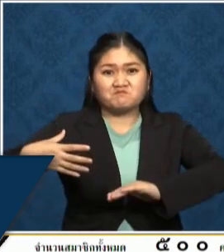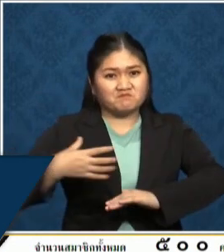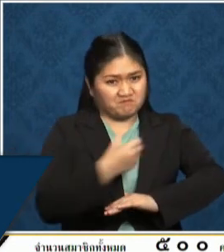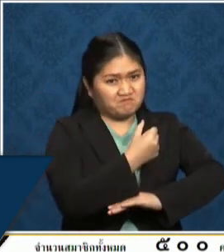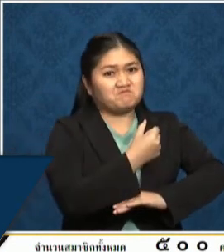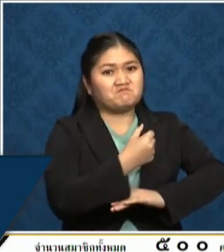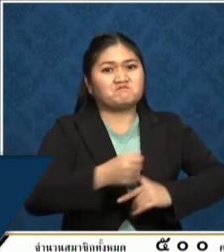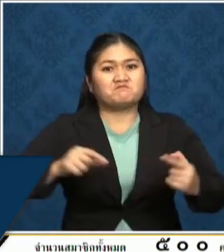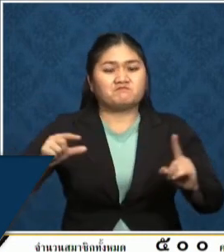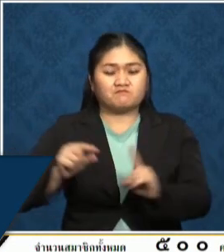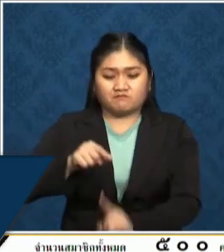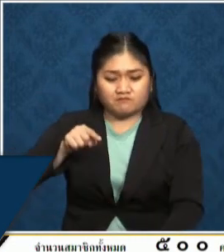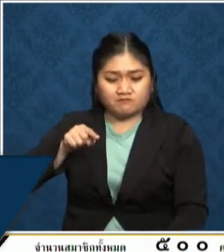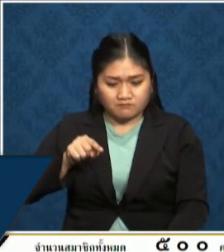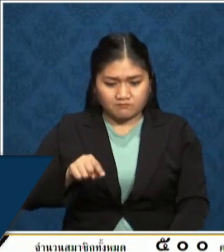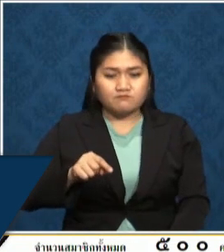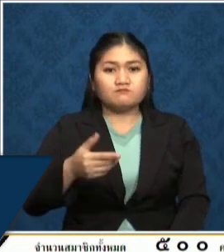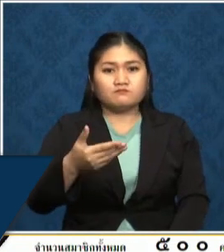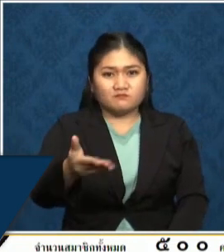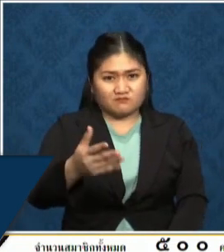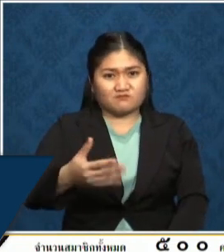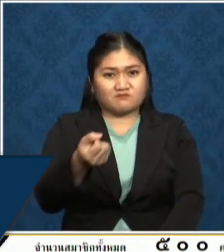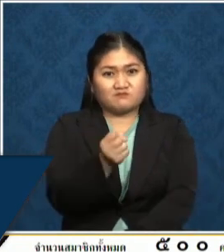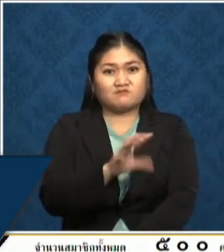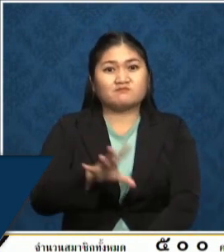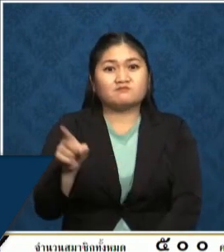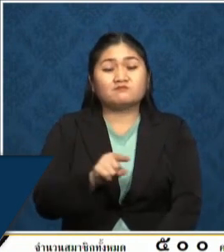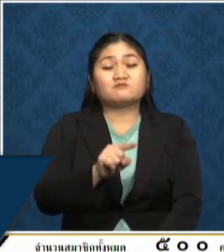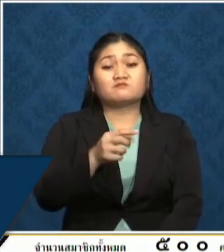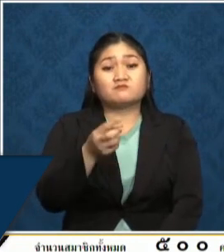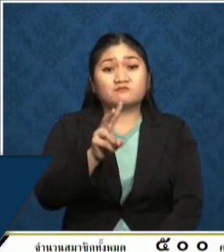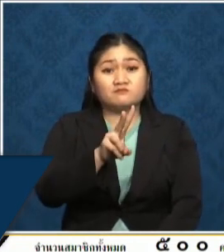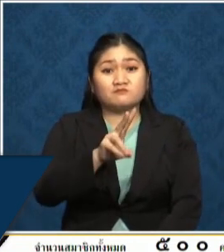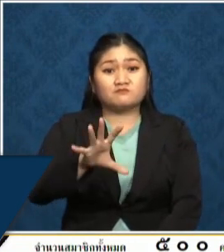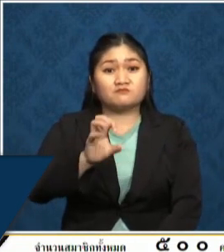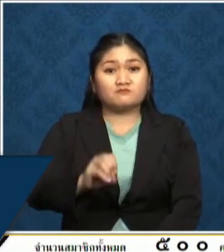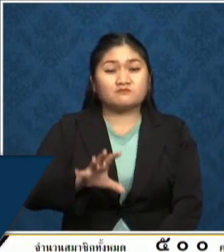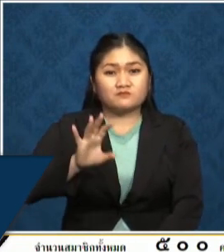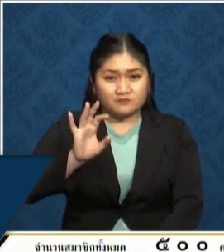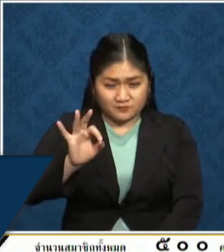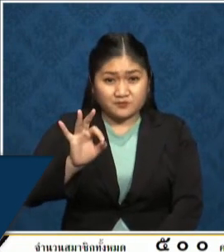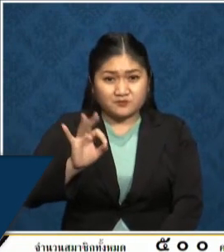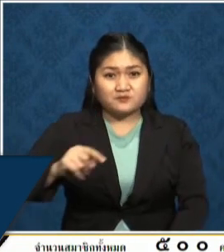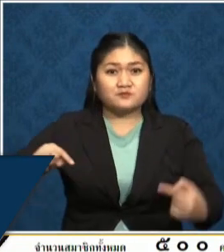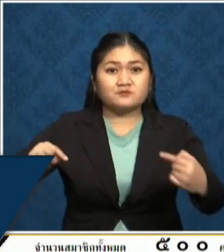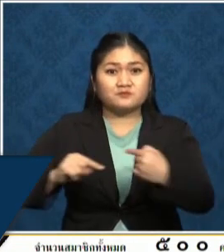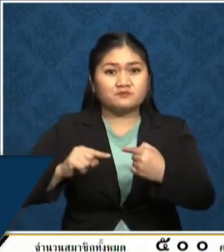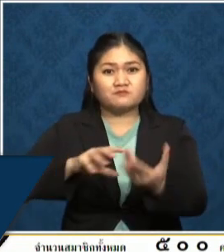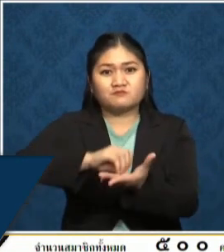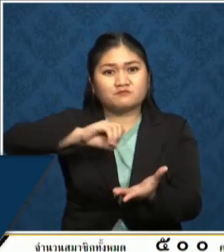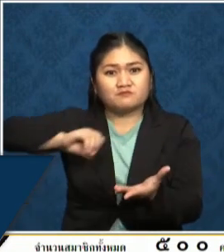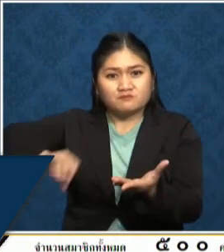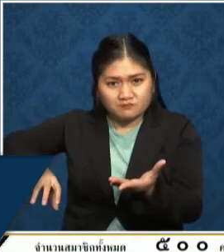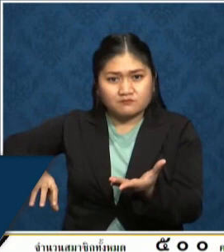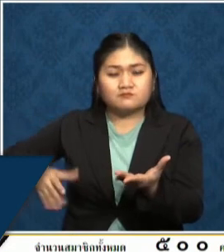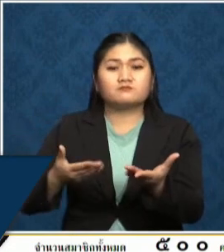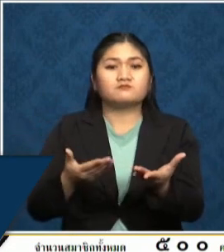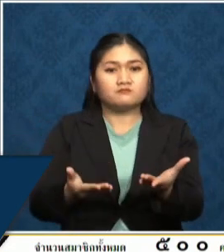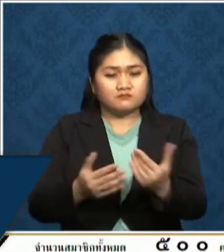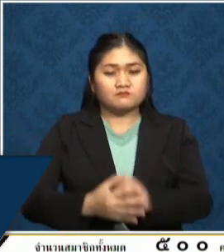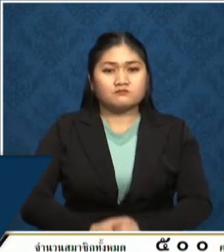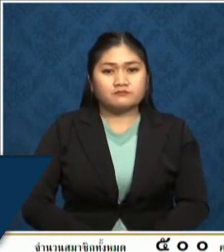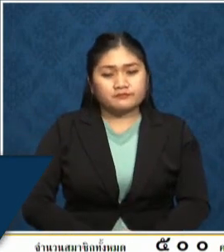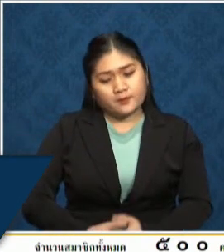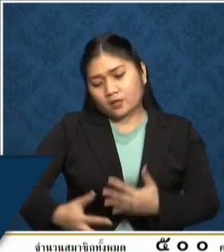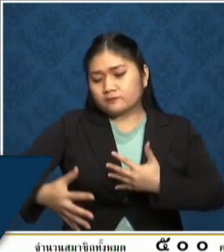ริเต็ของคำสั่งค.ส.ช.ที่ 14 ทับ 259 ในการตัดออกแลวก็พรอม